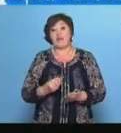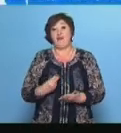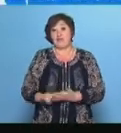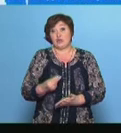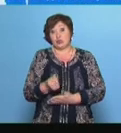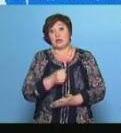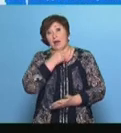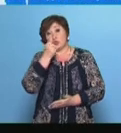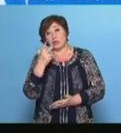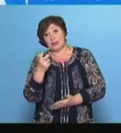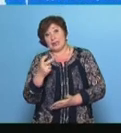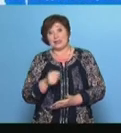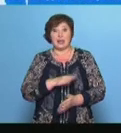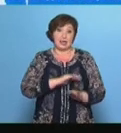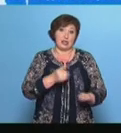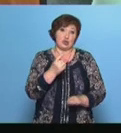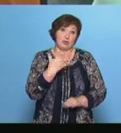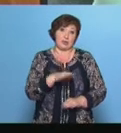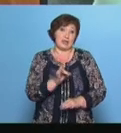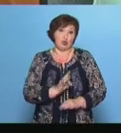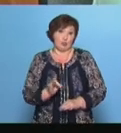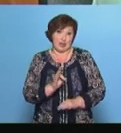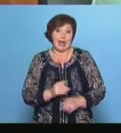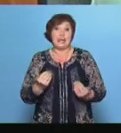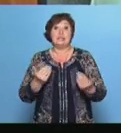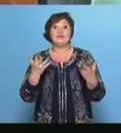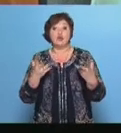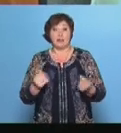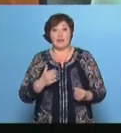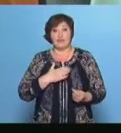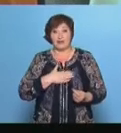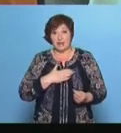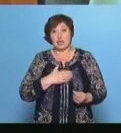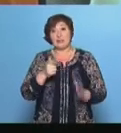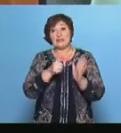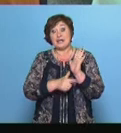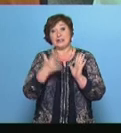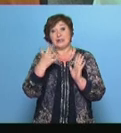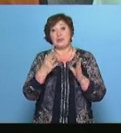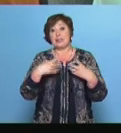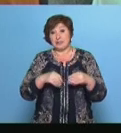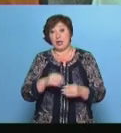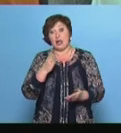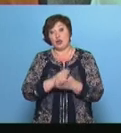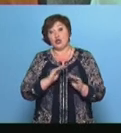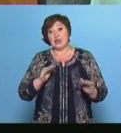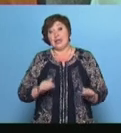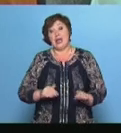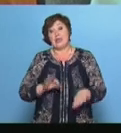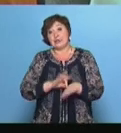взрослых 300 и для детей 150 рублей. На сегодняшний день в нашей организации 75 семей, имеющих детей с синдромом